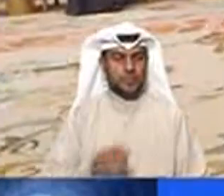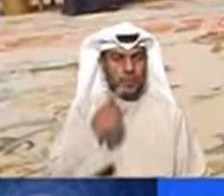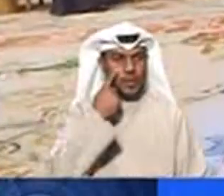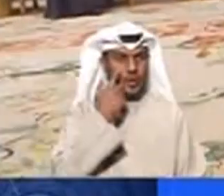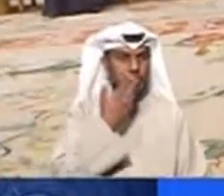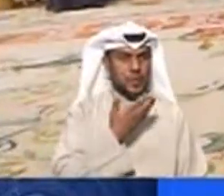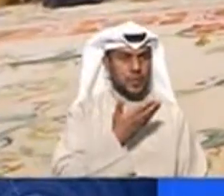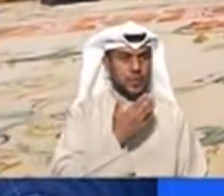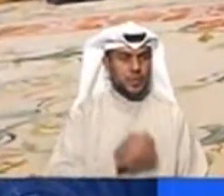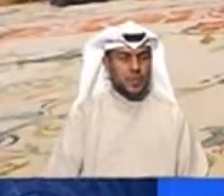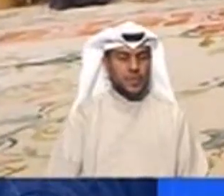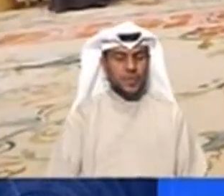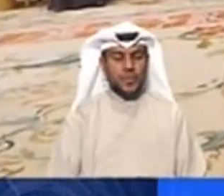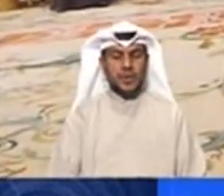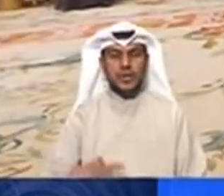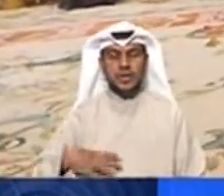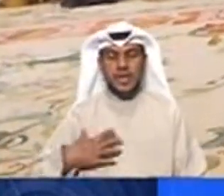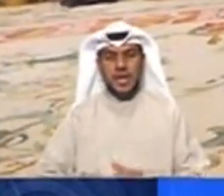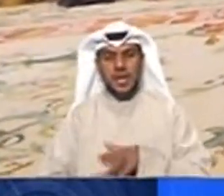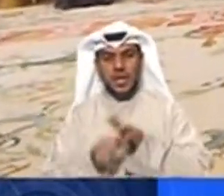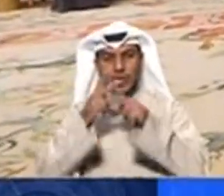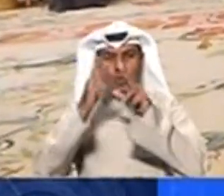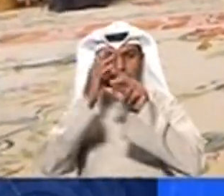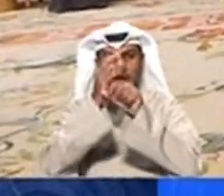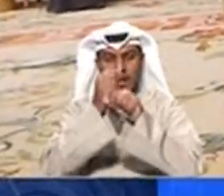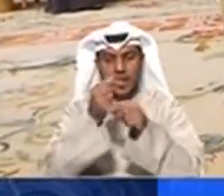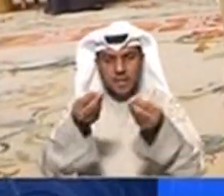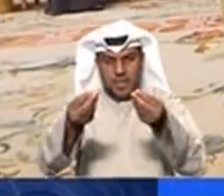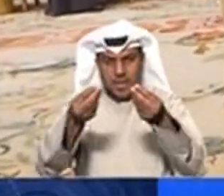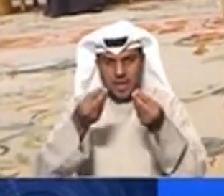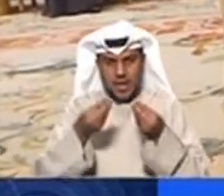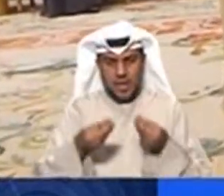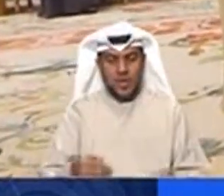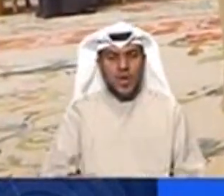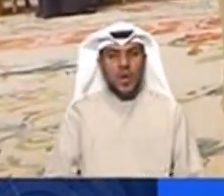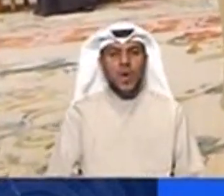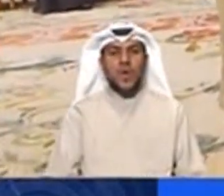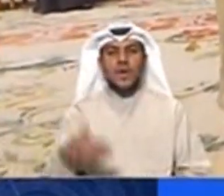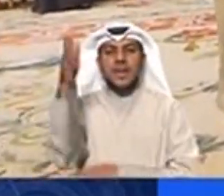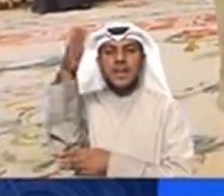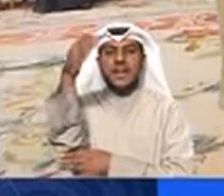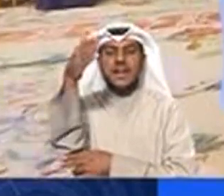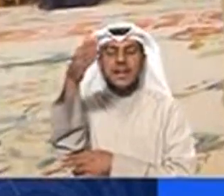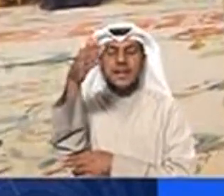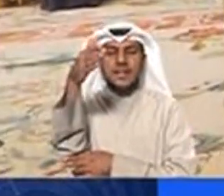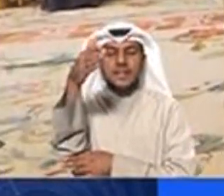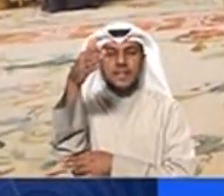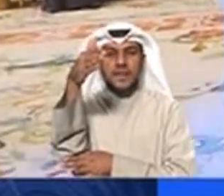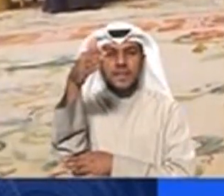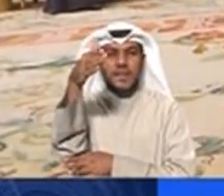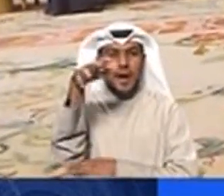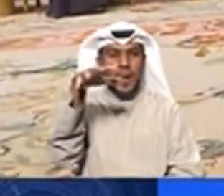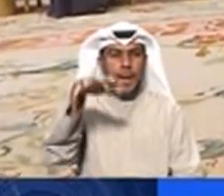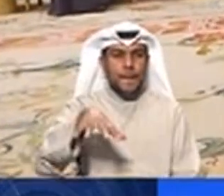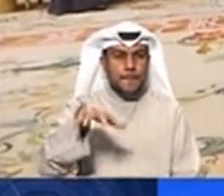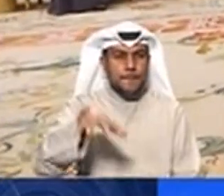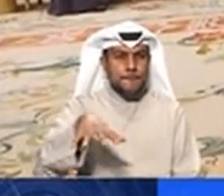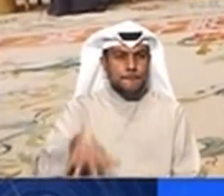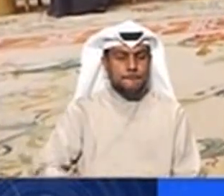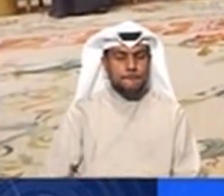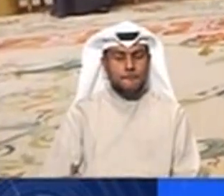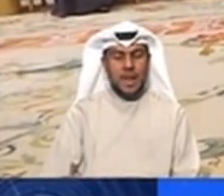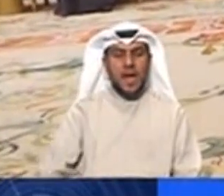وتسلم سمو حفظه الله أوراق اعتماد السفير محمد نوردين بندوسينا نور لوموندوت سفيرا